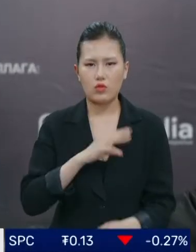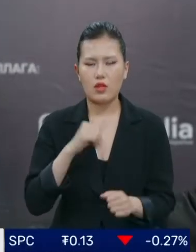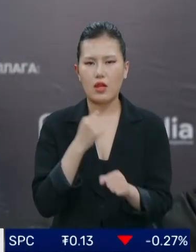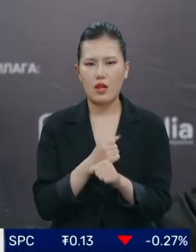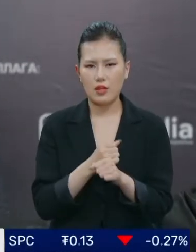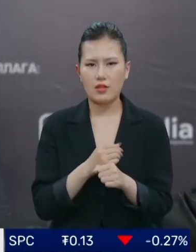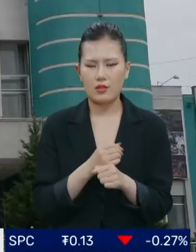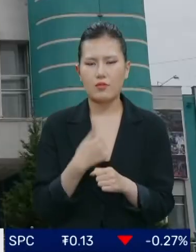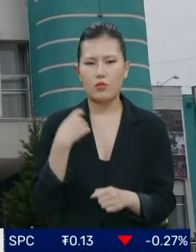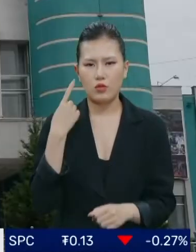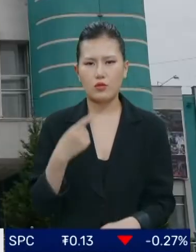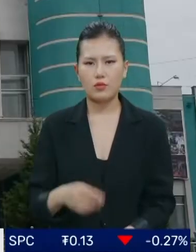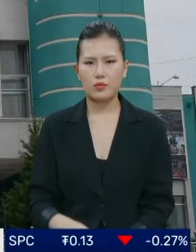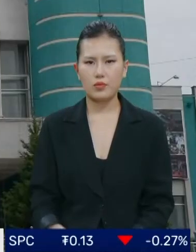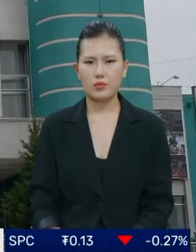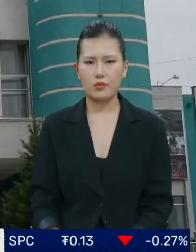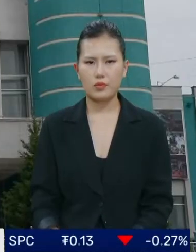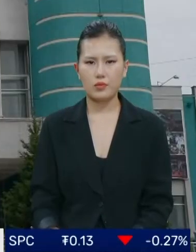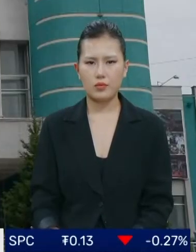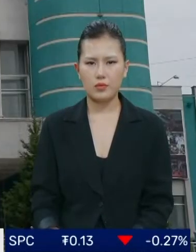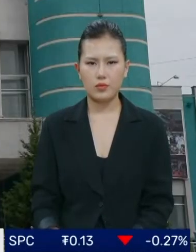гэж ингэж бодож байна.